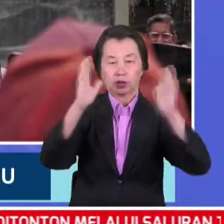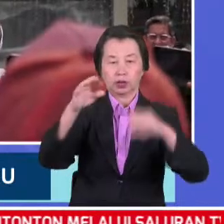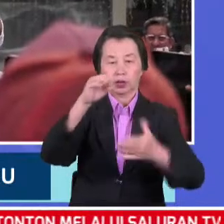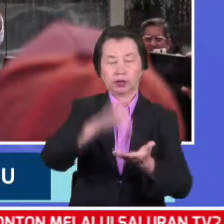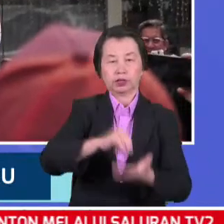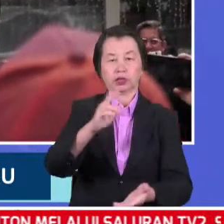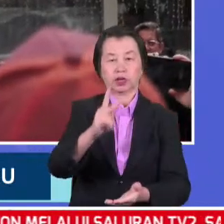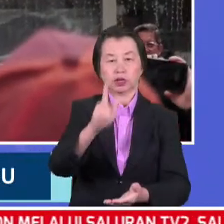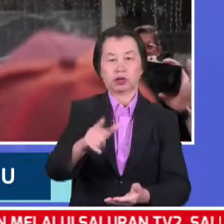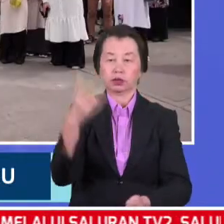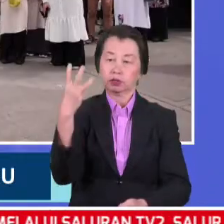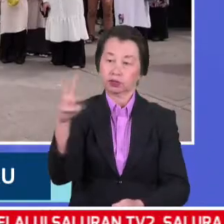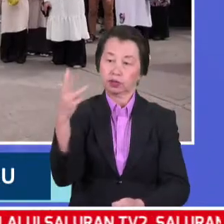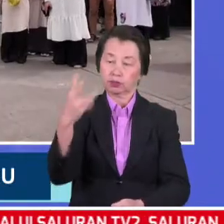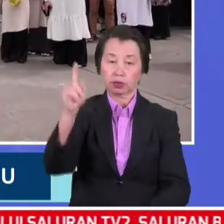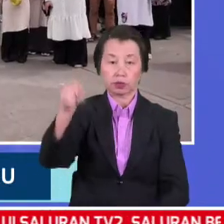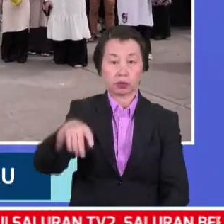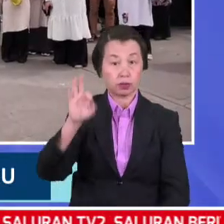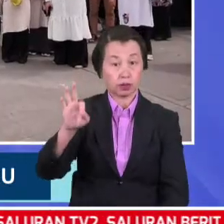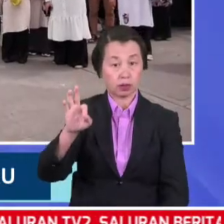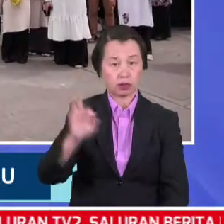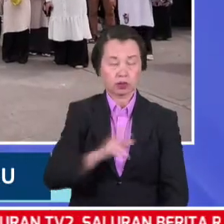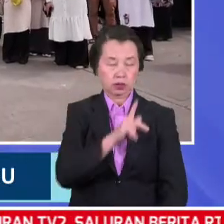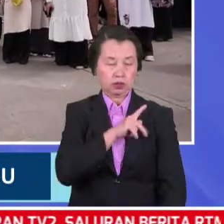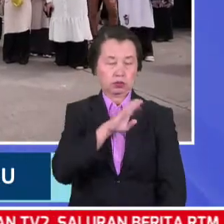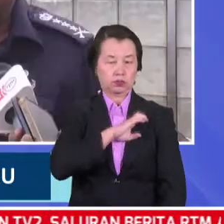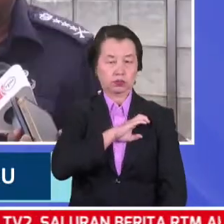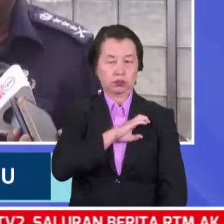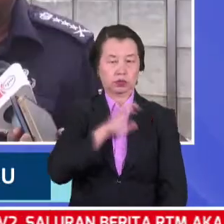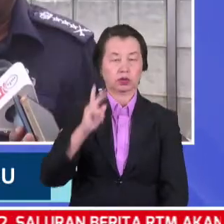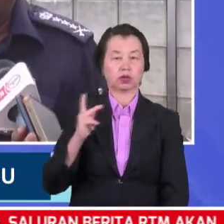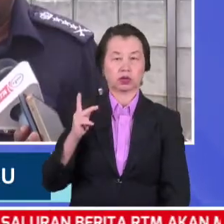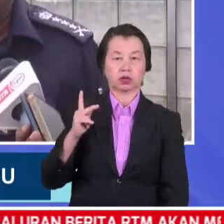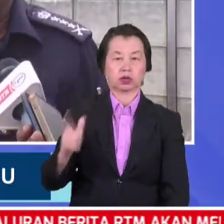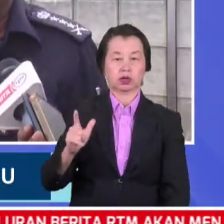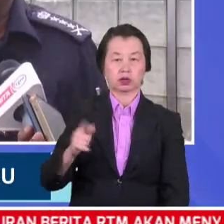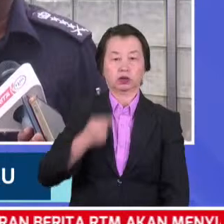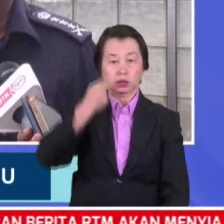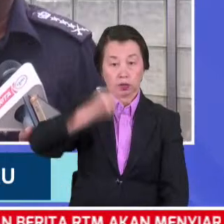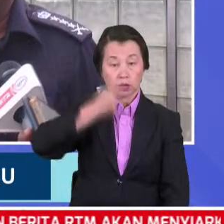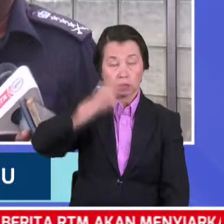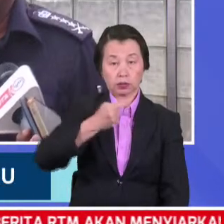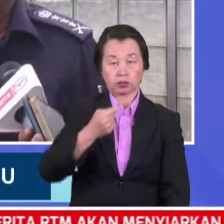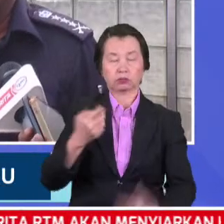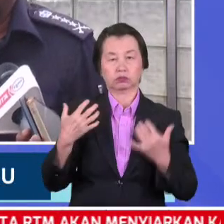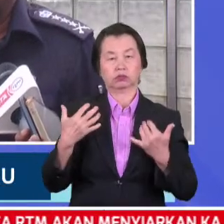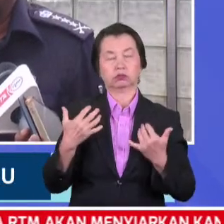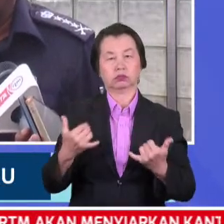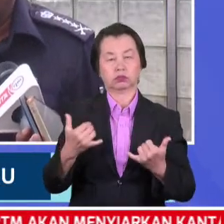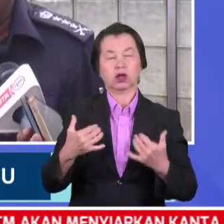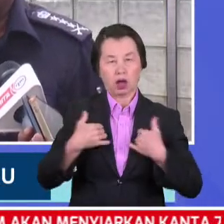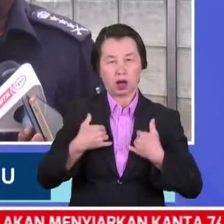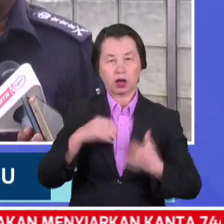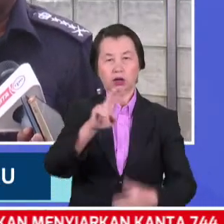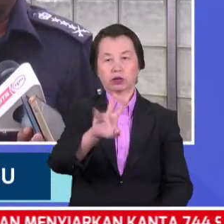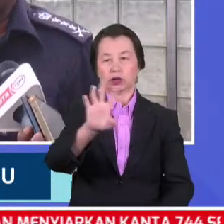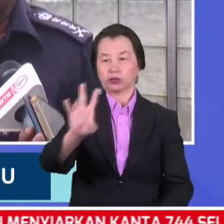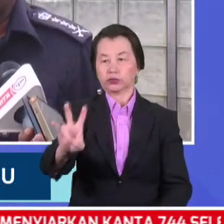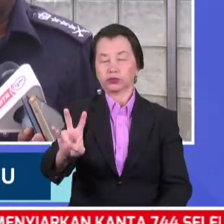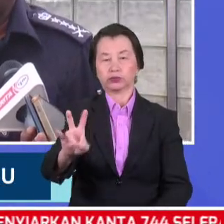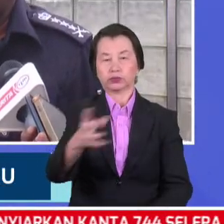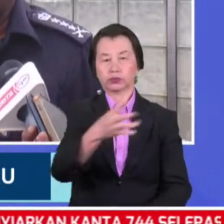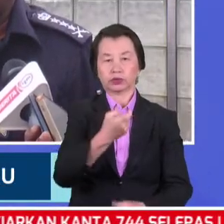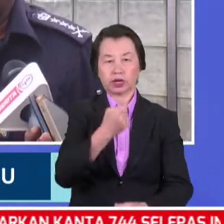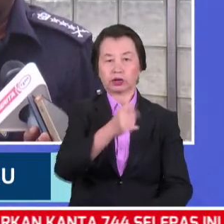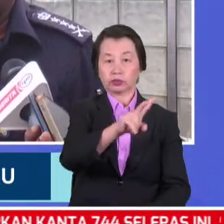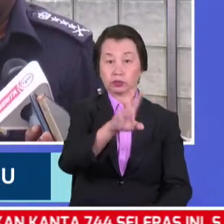Negara pada 16 September lalu. Ketua Polis Kuala Lumpur, Datuk Alauddin Abdul Majid berkata setakat ini seramai 27